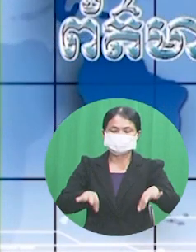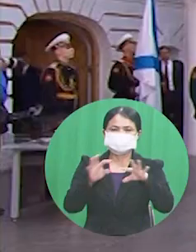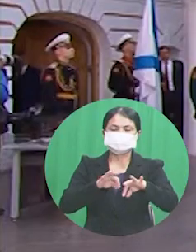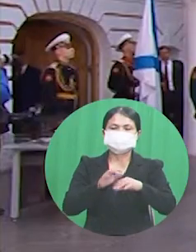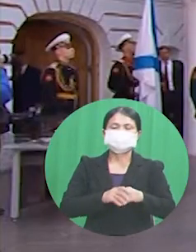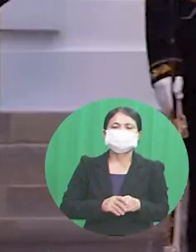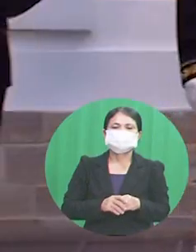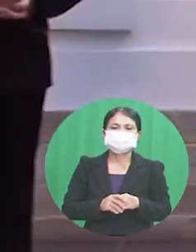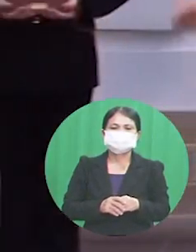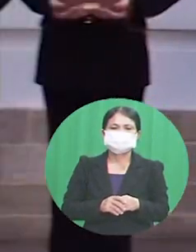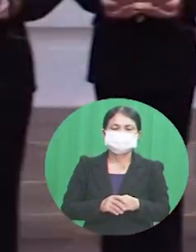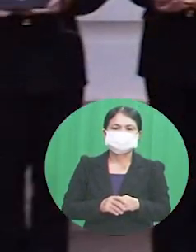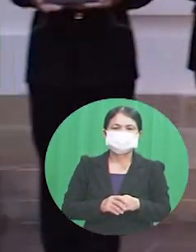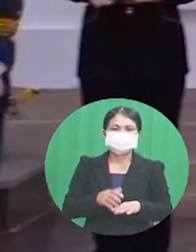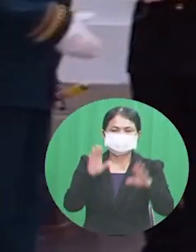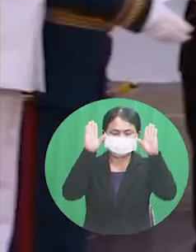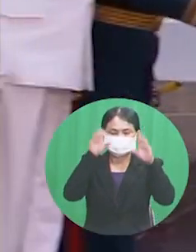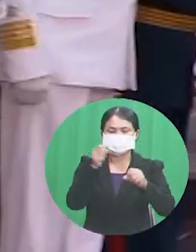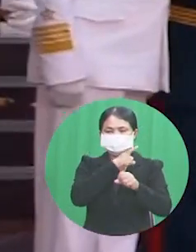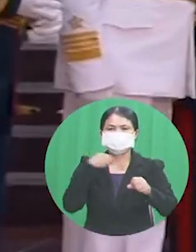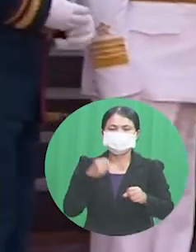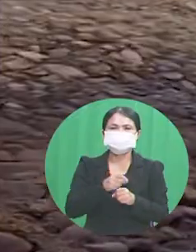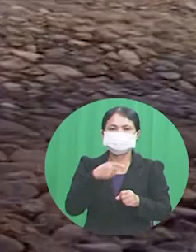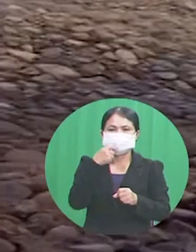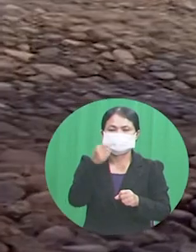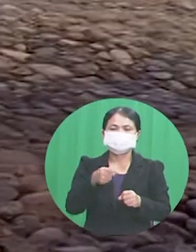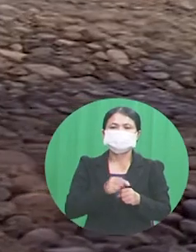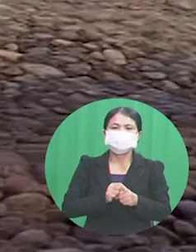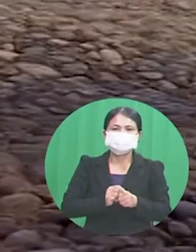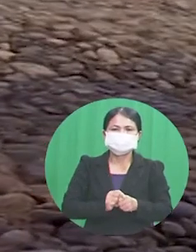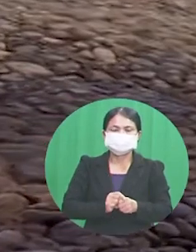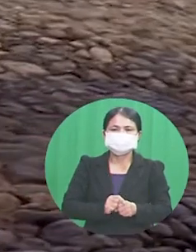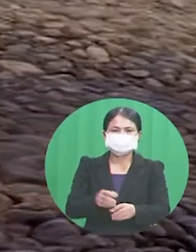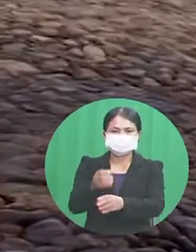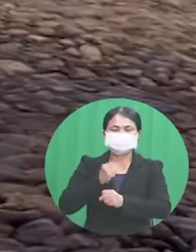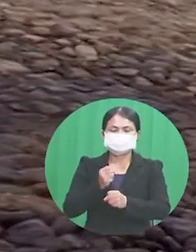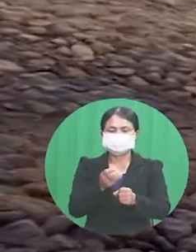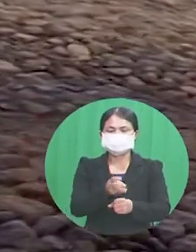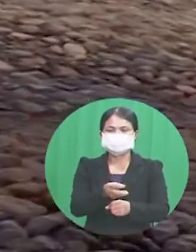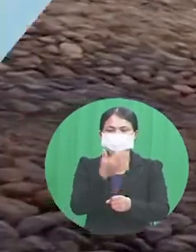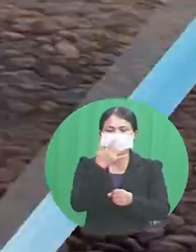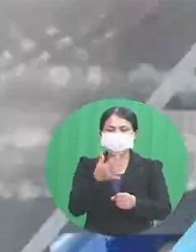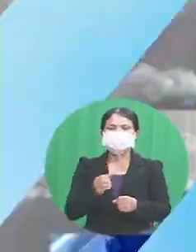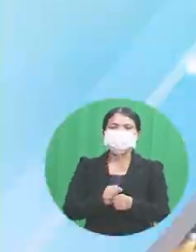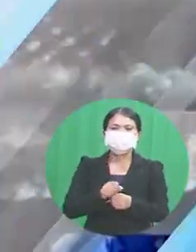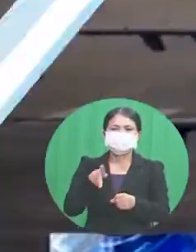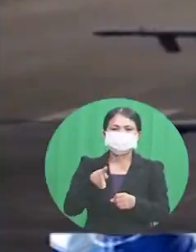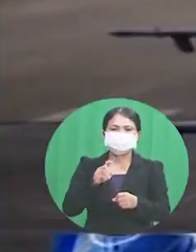ខាន់ប្រធានាធិបតីរុស្ស៊ីថ្លែងសន្ទរកថាក្នុងទិវាកងទ័ពជើងទឹកនៅសាំងភីតេសប៊ុ